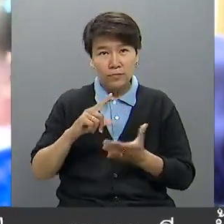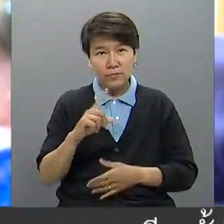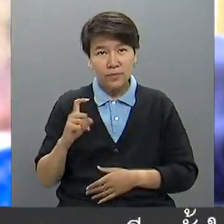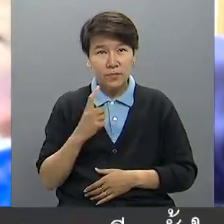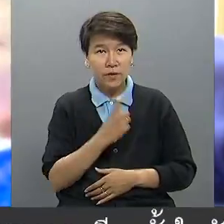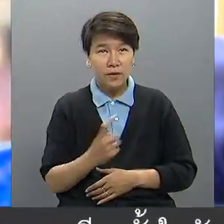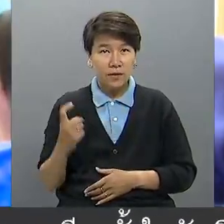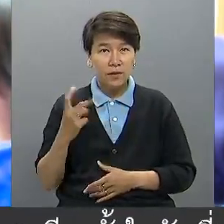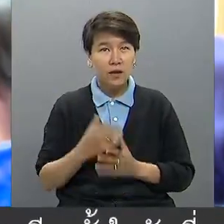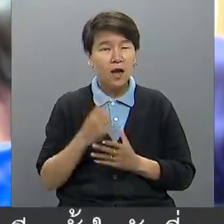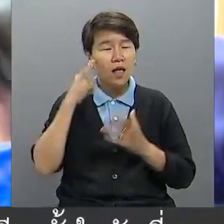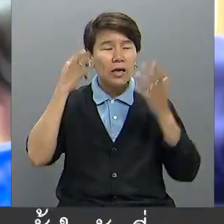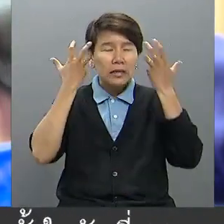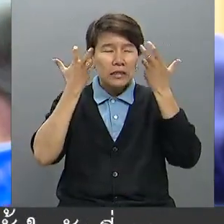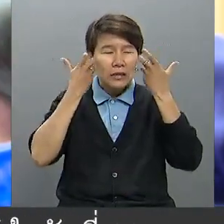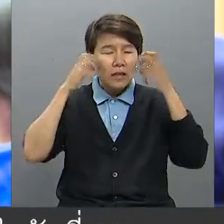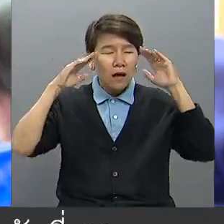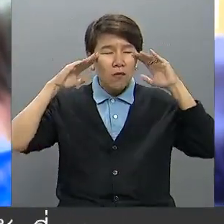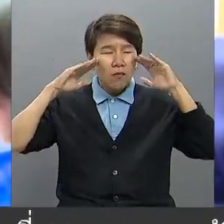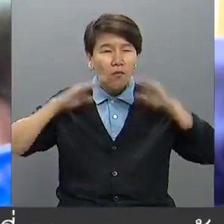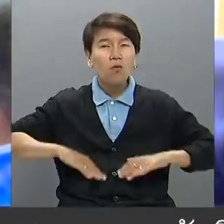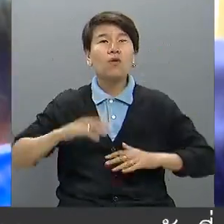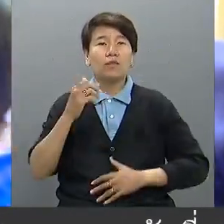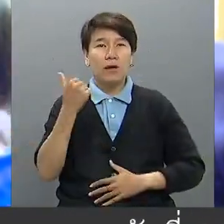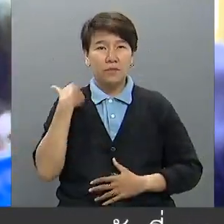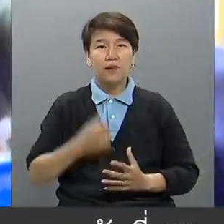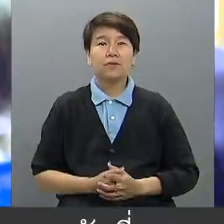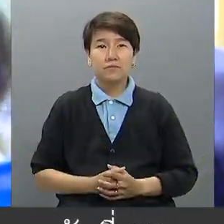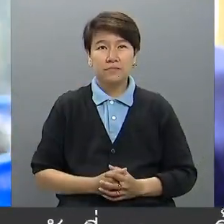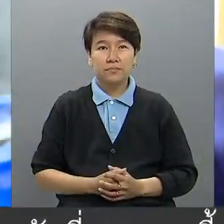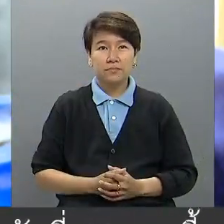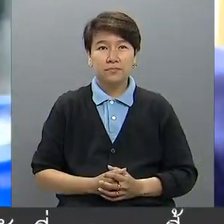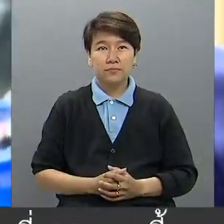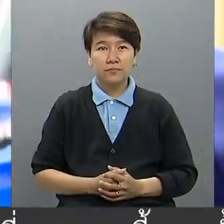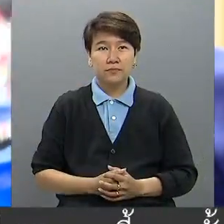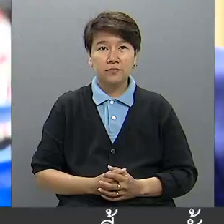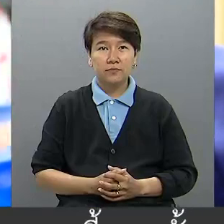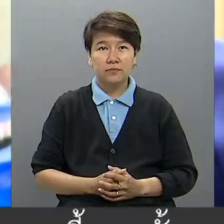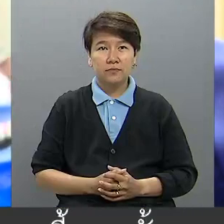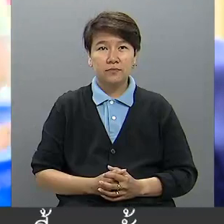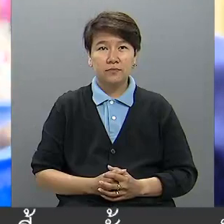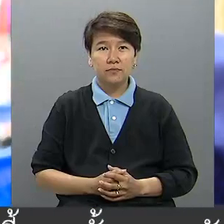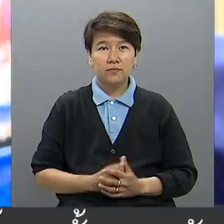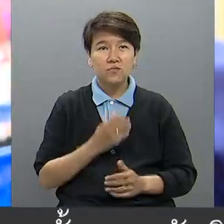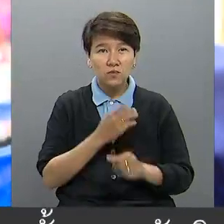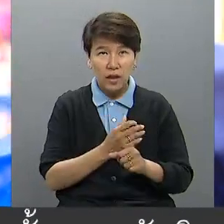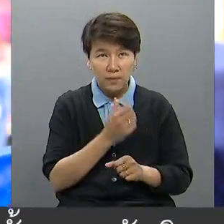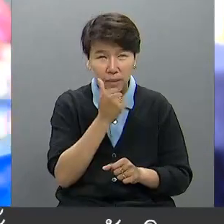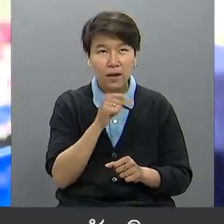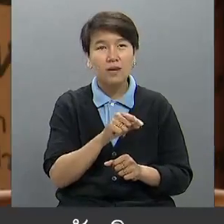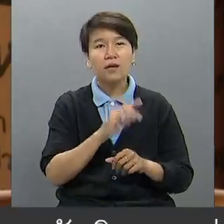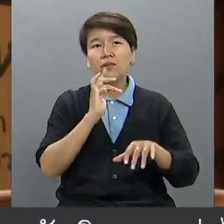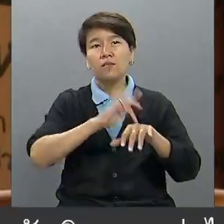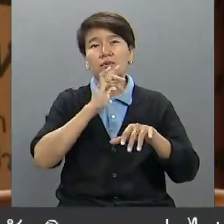เครียดเนาะพอเราพ่นเข้าไปหรือว่ากินได้เลยค่ะกินก็ได้ไงค่ะทำมาจากสมุนไพรย่านางใบเต